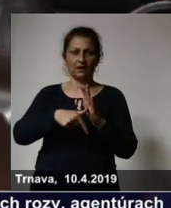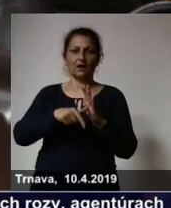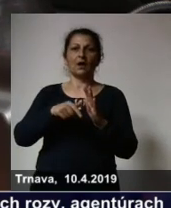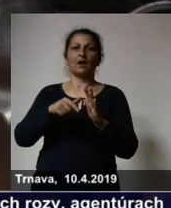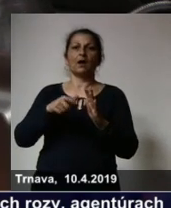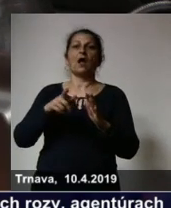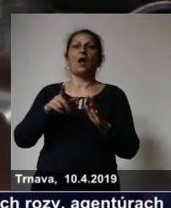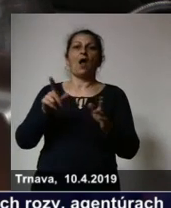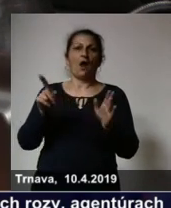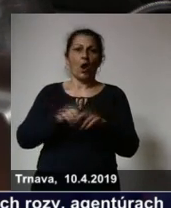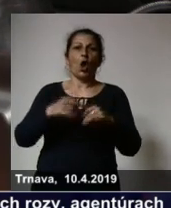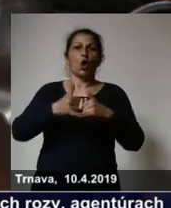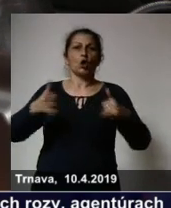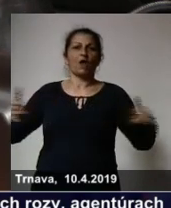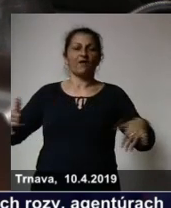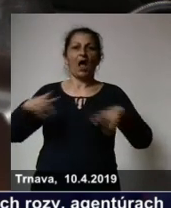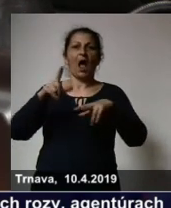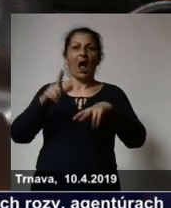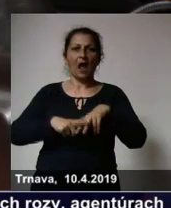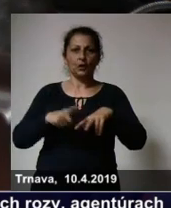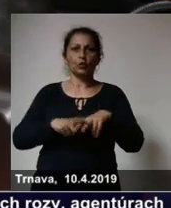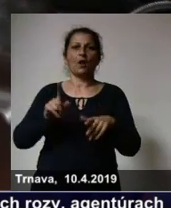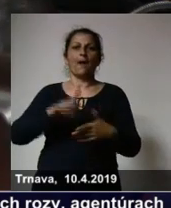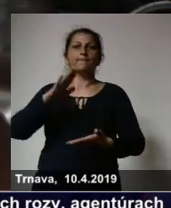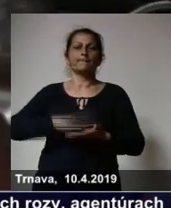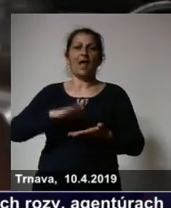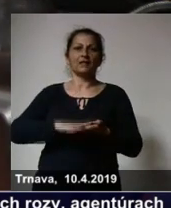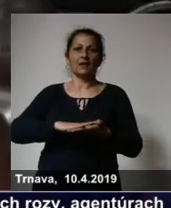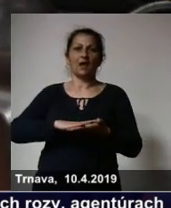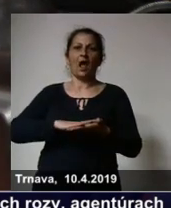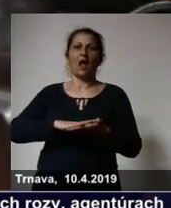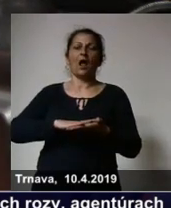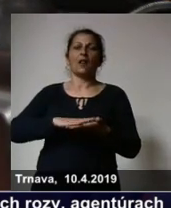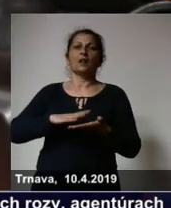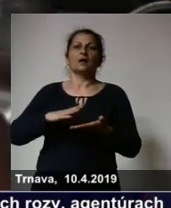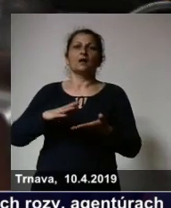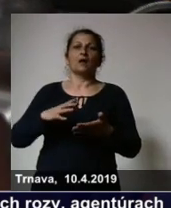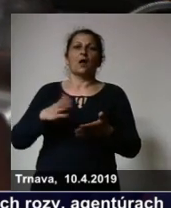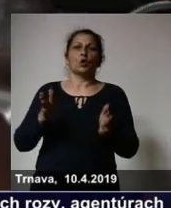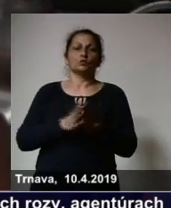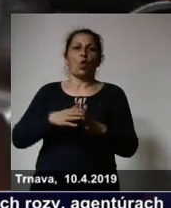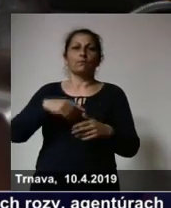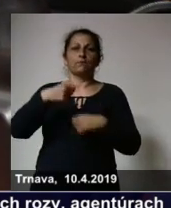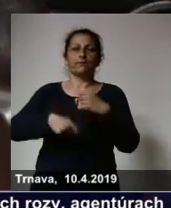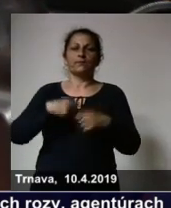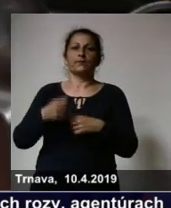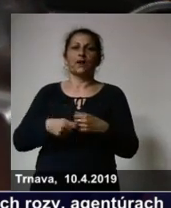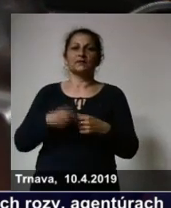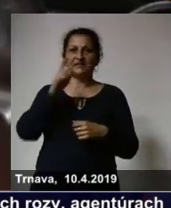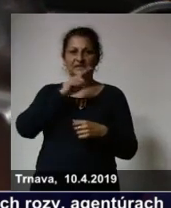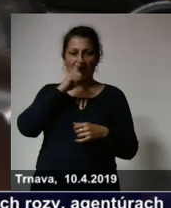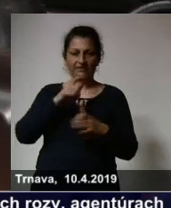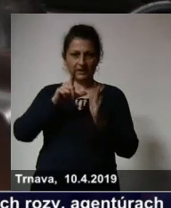v jednotlivých rozvojových agentúrach. Materiály sú presne vymenované, o ktoré ide. Spolupráca TTSK